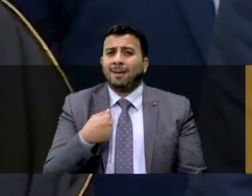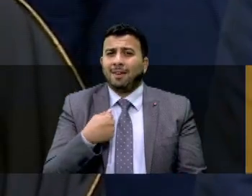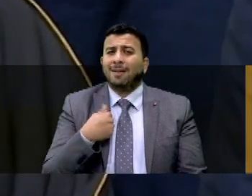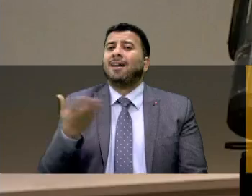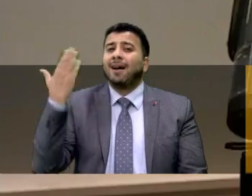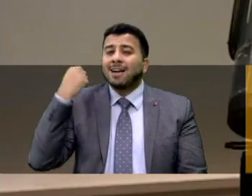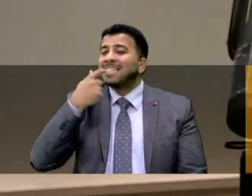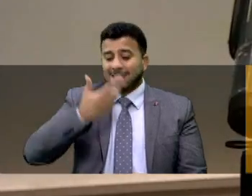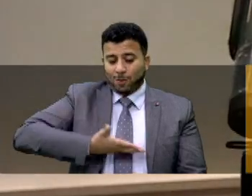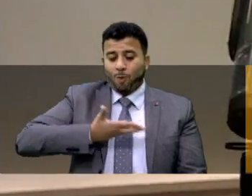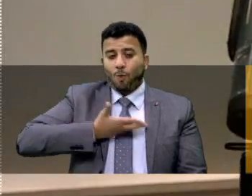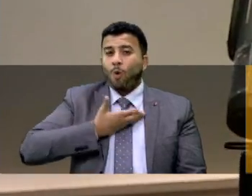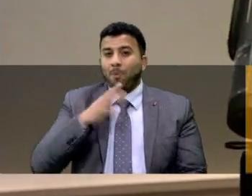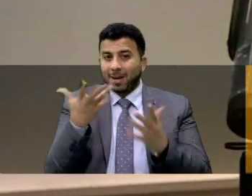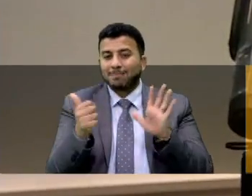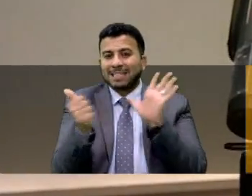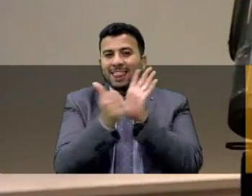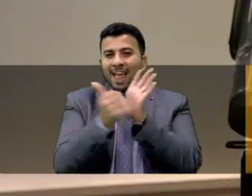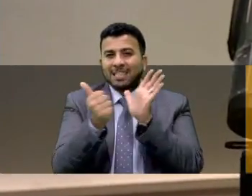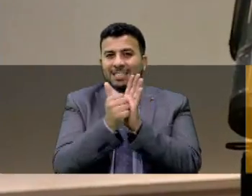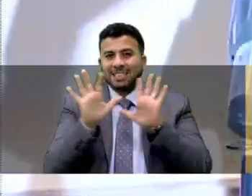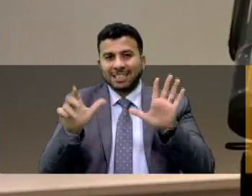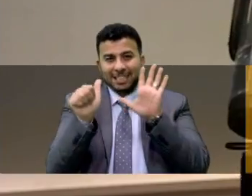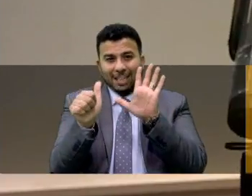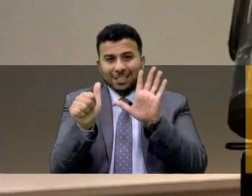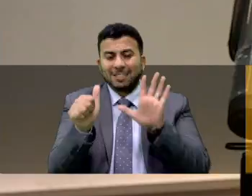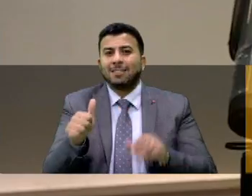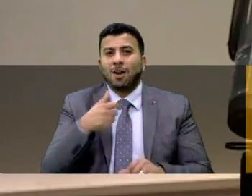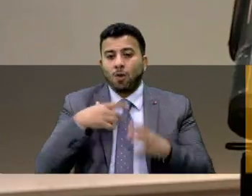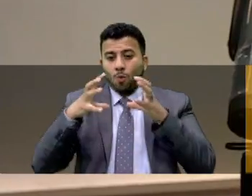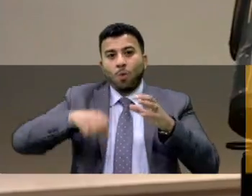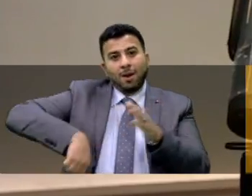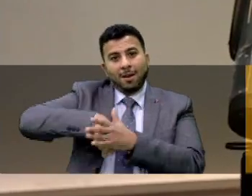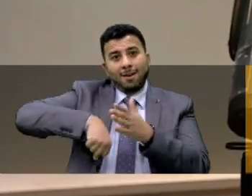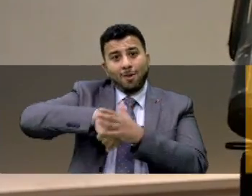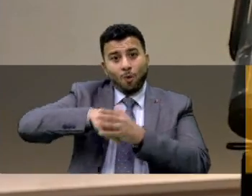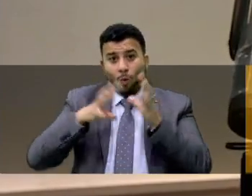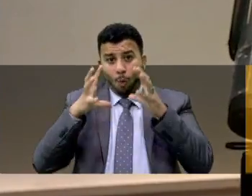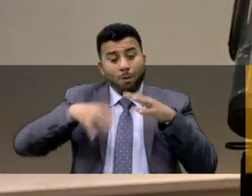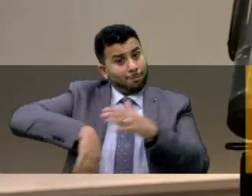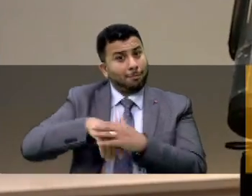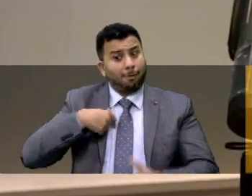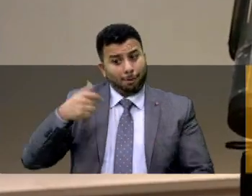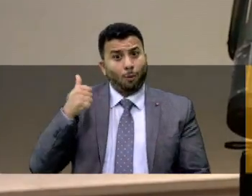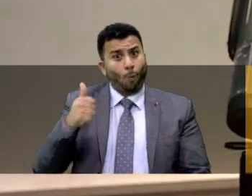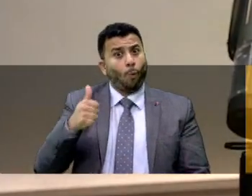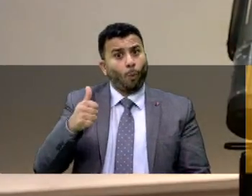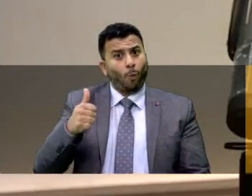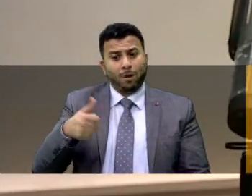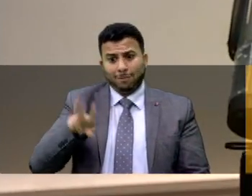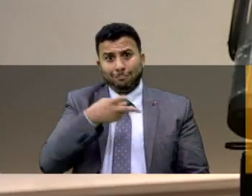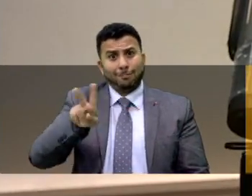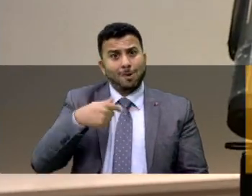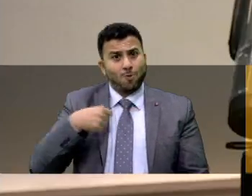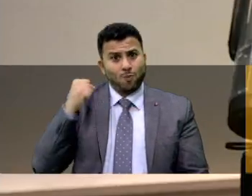وفي عمري 16 سنة كنت لاعب كرة متميز، وبعدين